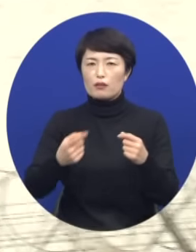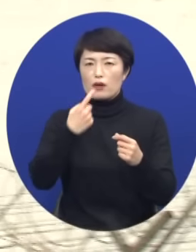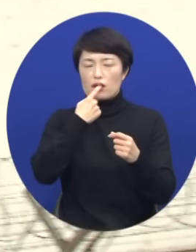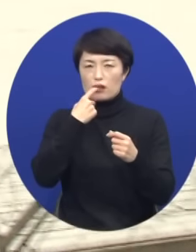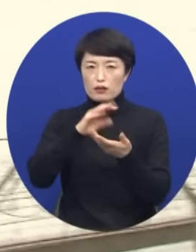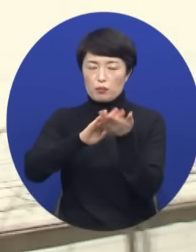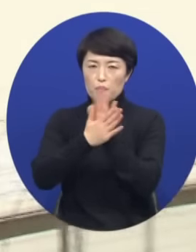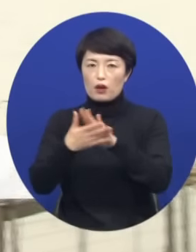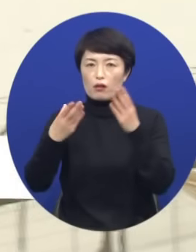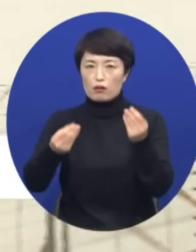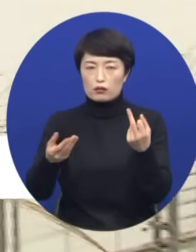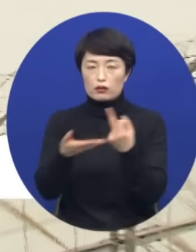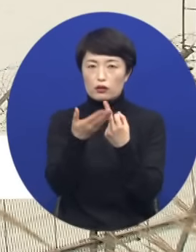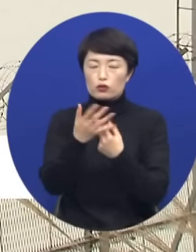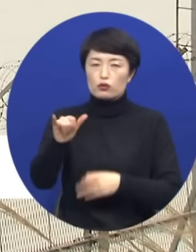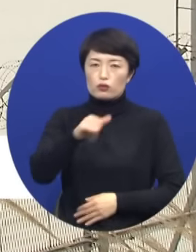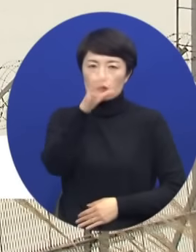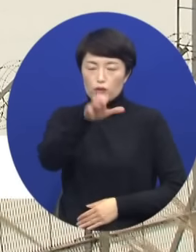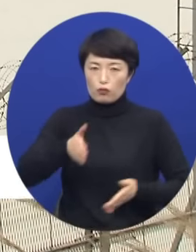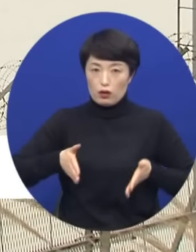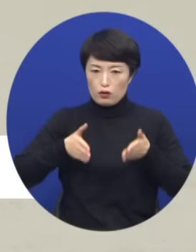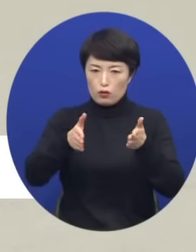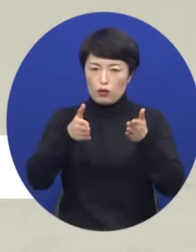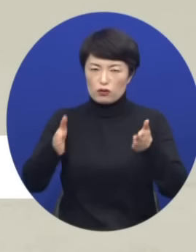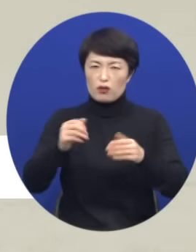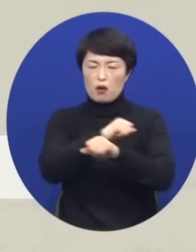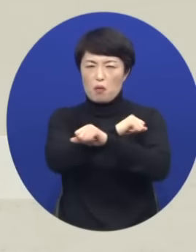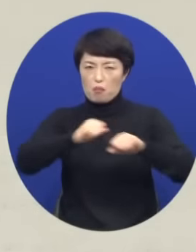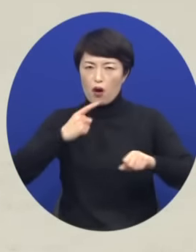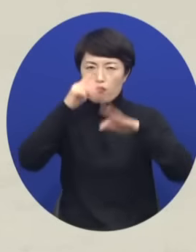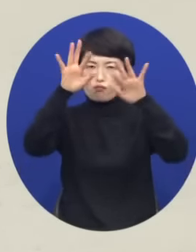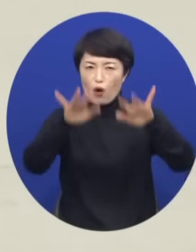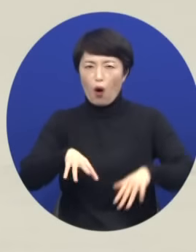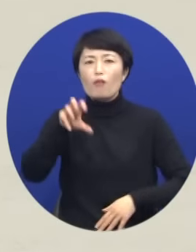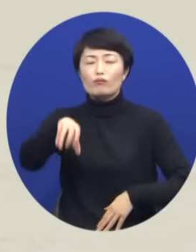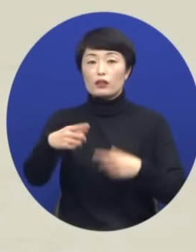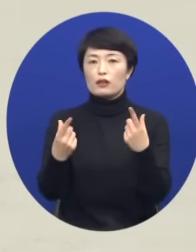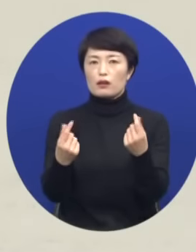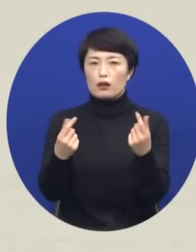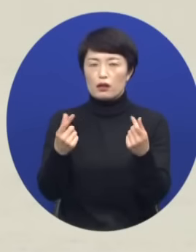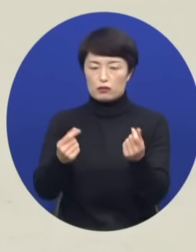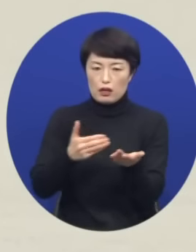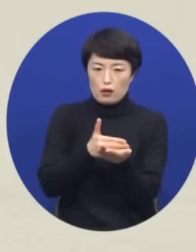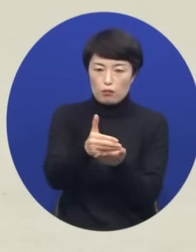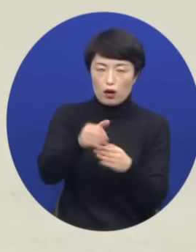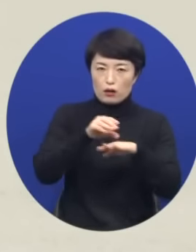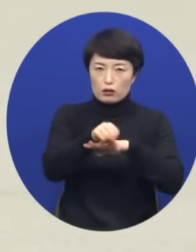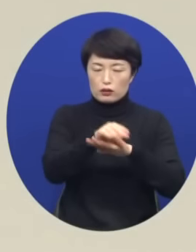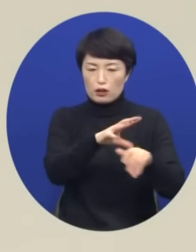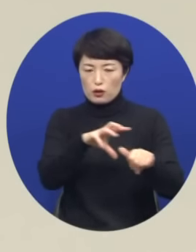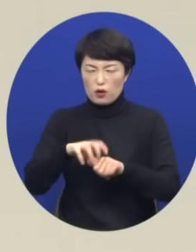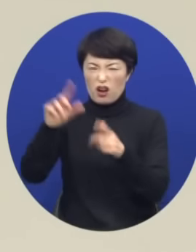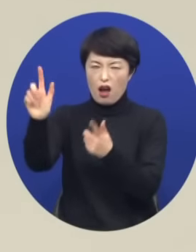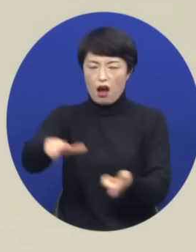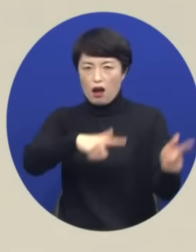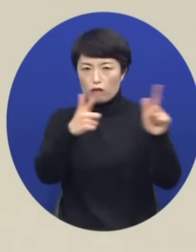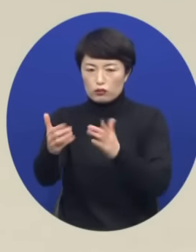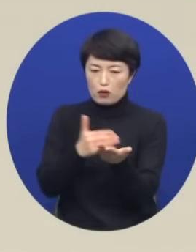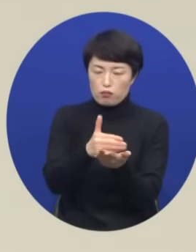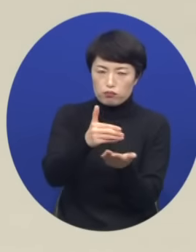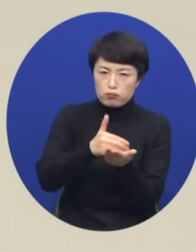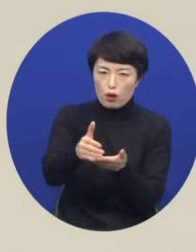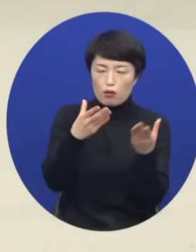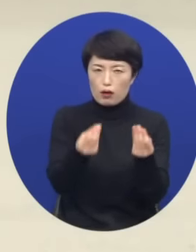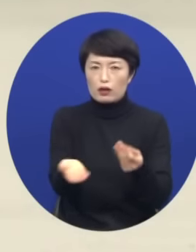제주공항 활주로는 광활한 설원을 방불케 합니다. 제설차로 하루 종일 눈을 치워봤지만 돌풍까지